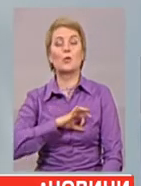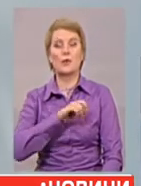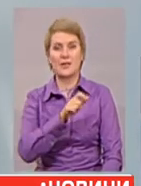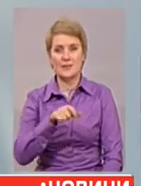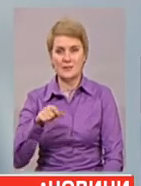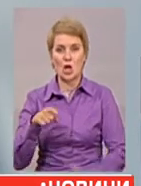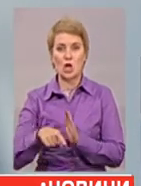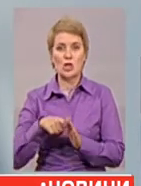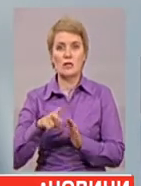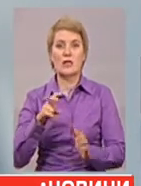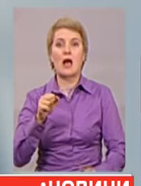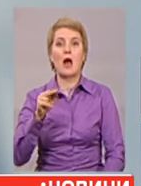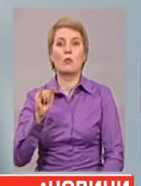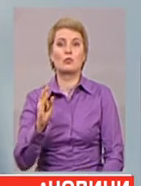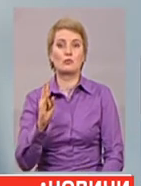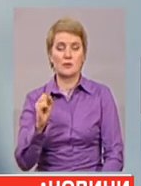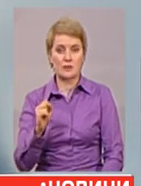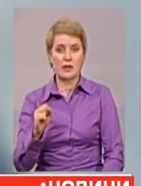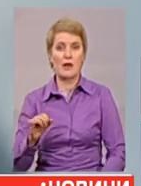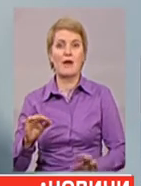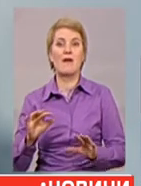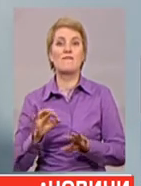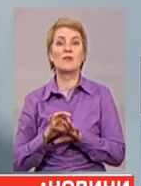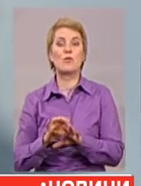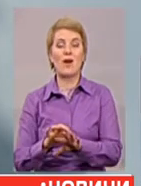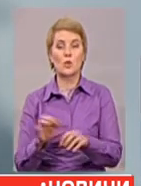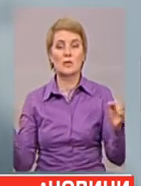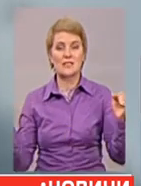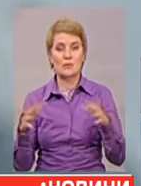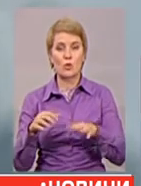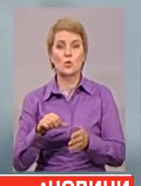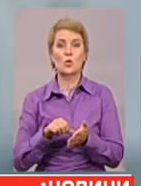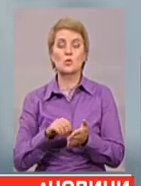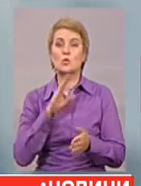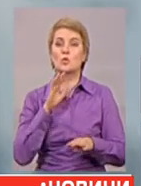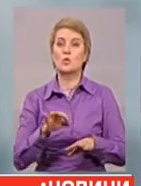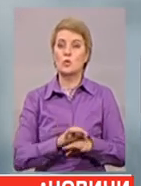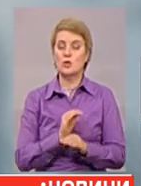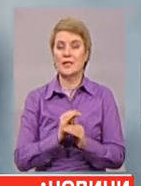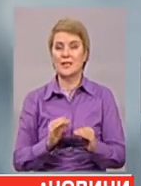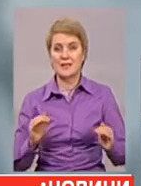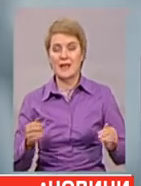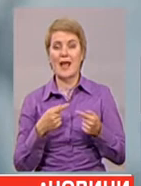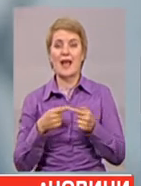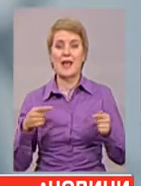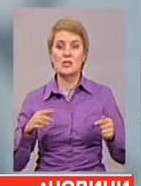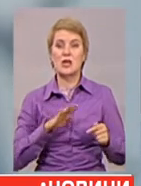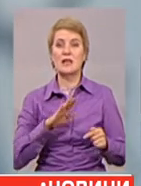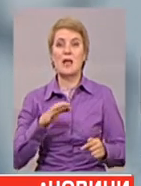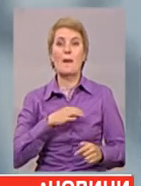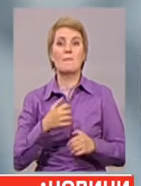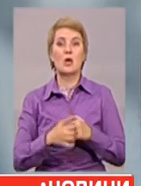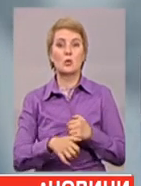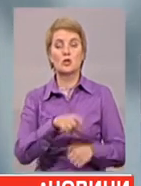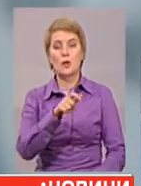шахті Капустіна в даний момент відбуваються збори за участю дружин і дітей, і інших небайдужих